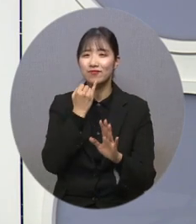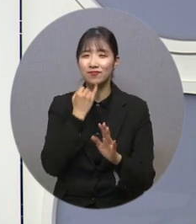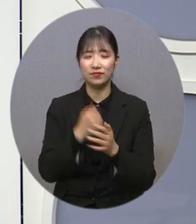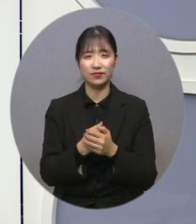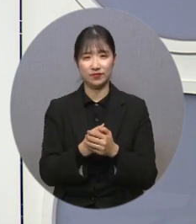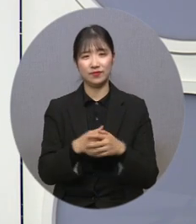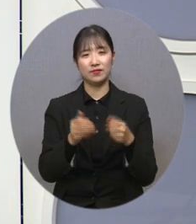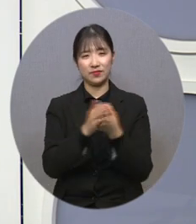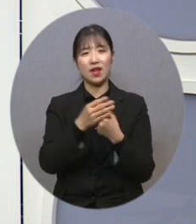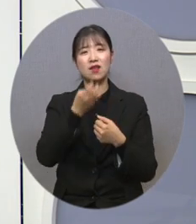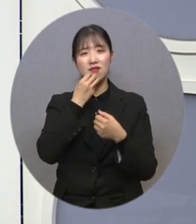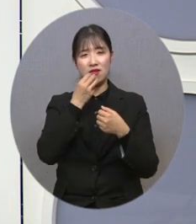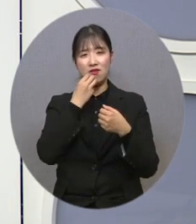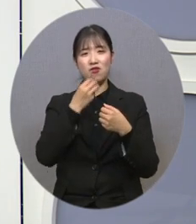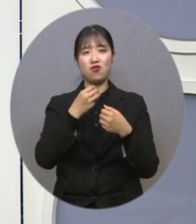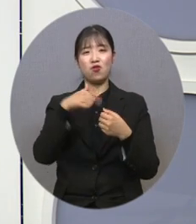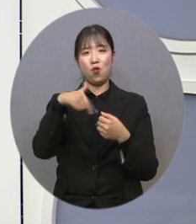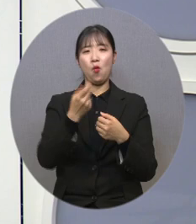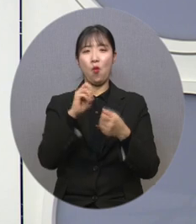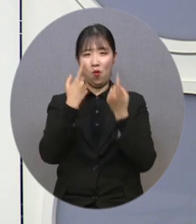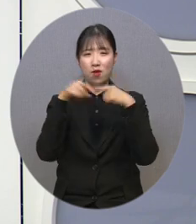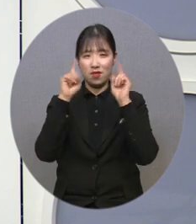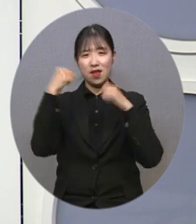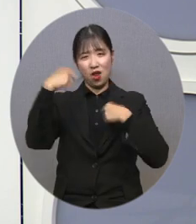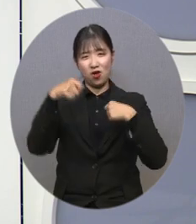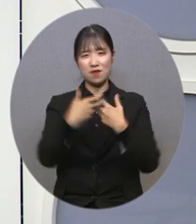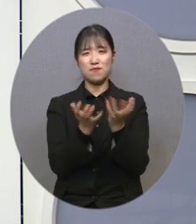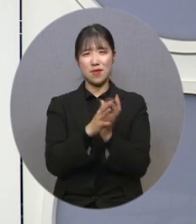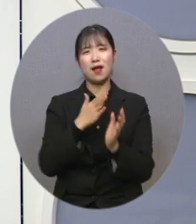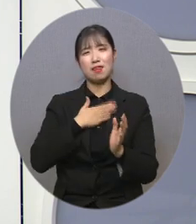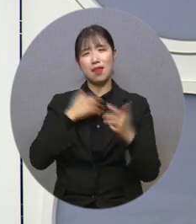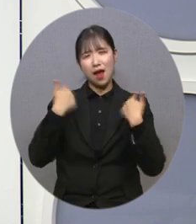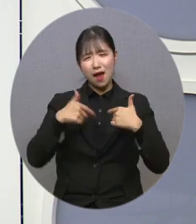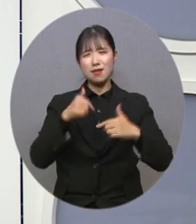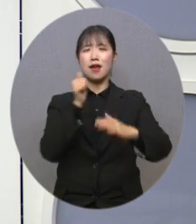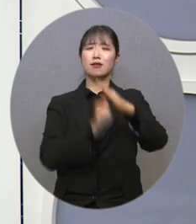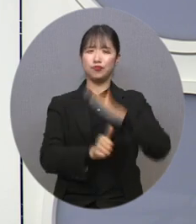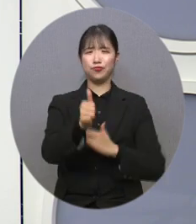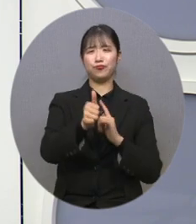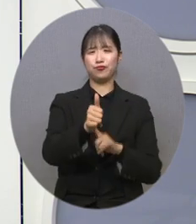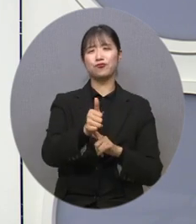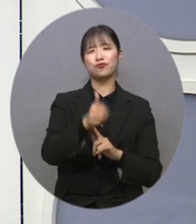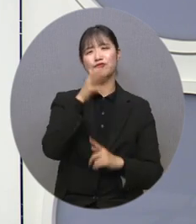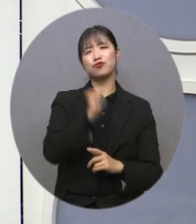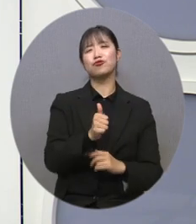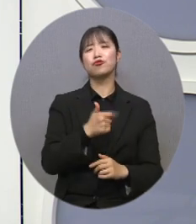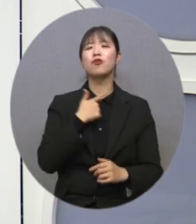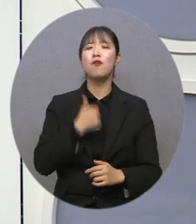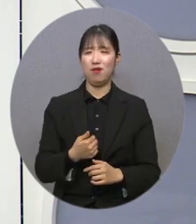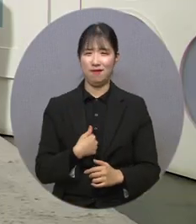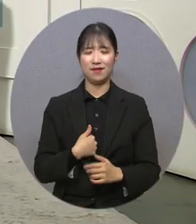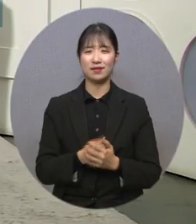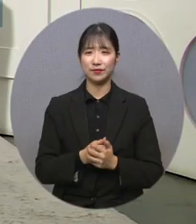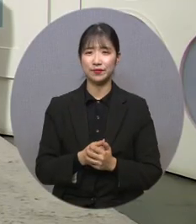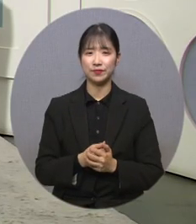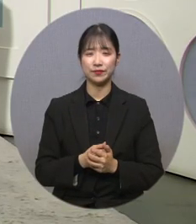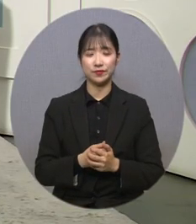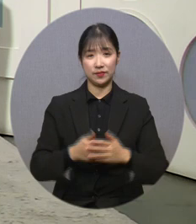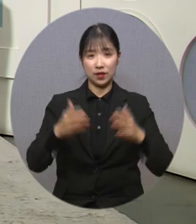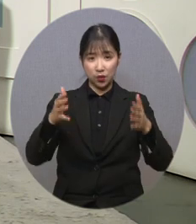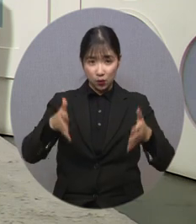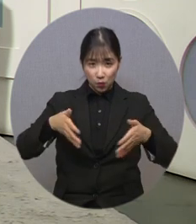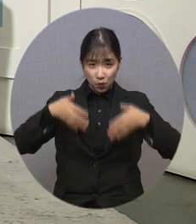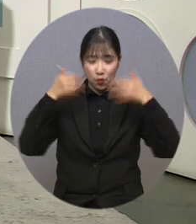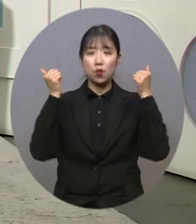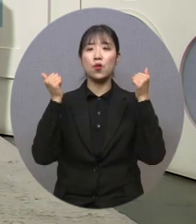그래서 서울공대 연극반에서 제가 거의 주연을 했어요. 제가 학교 다니던 시절에. 아. 그리고 이제 졸업을